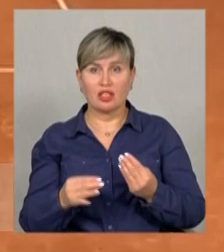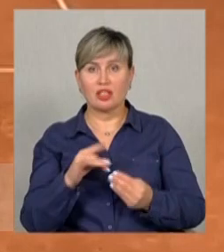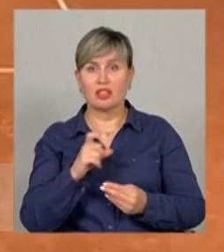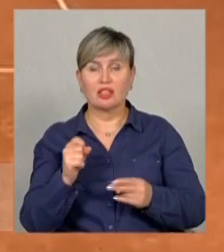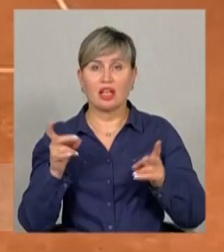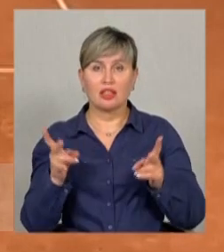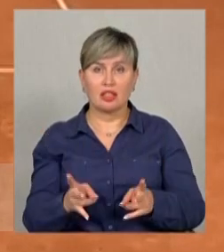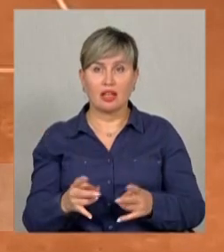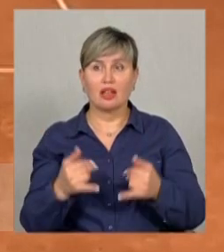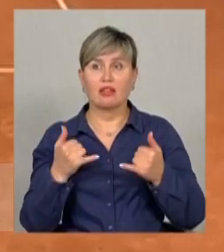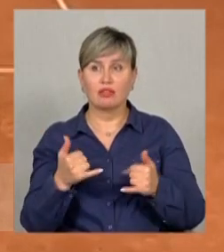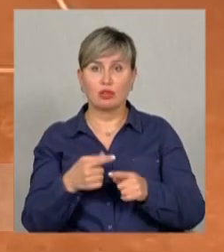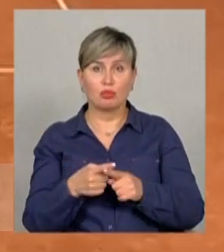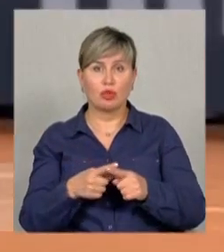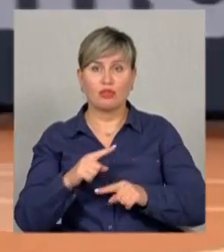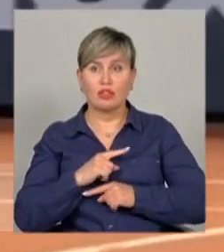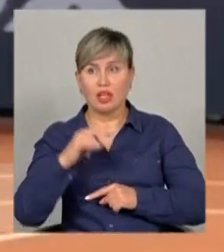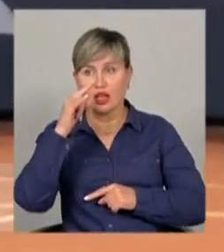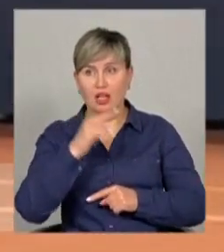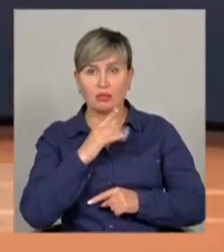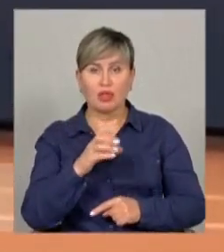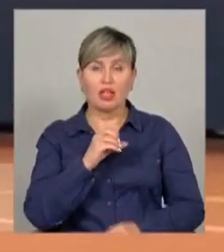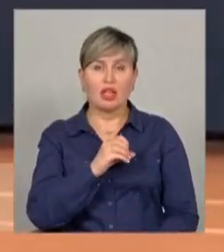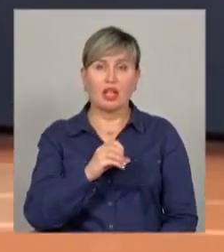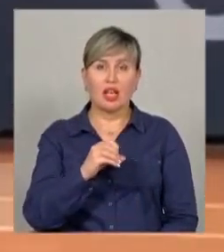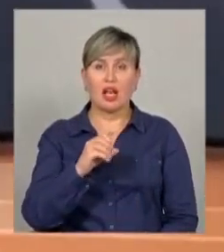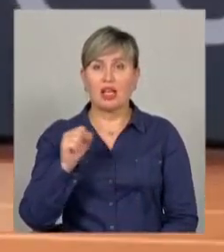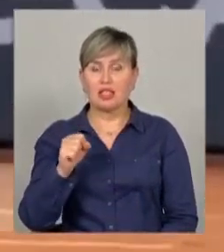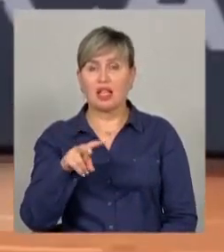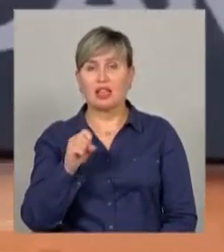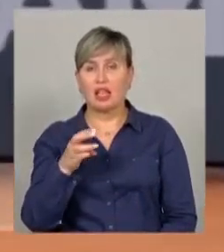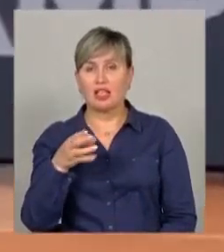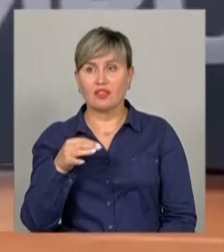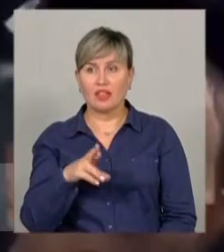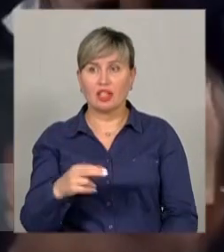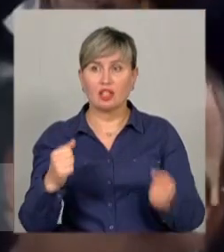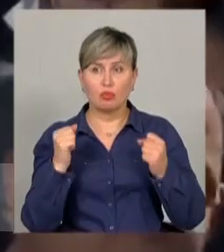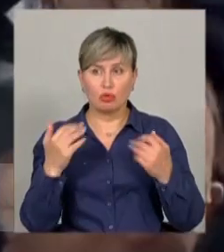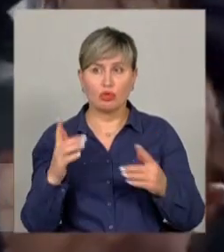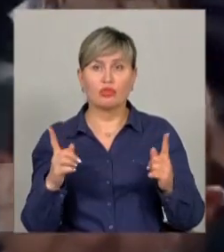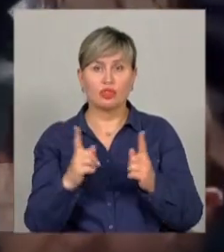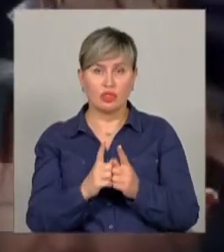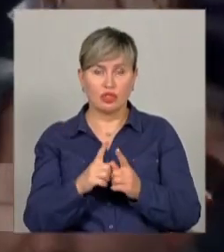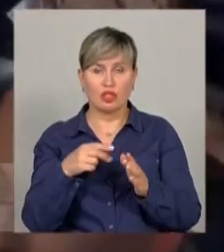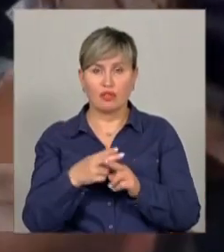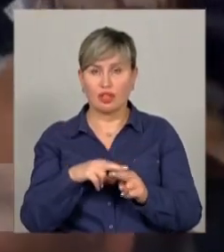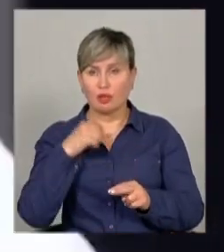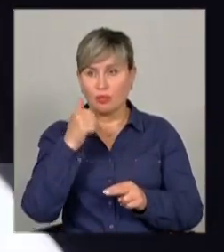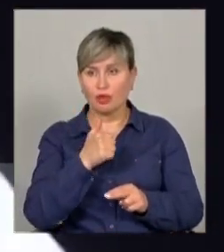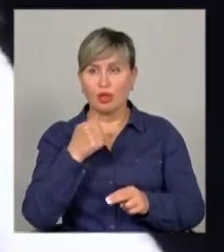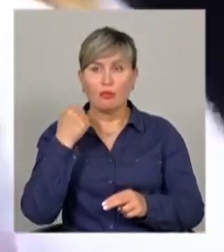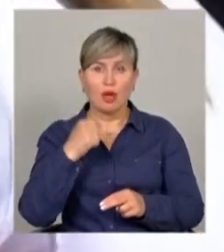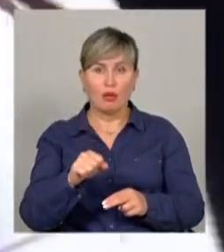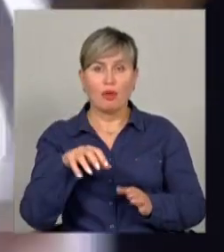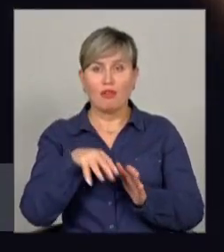травмы. Теперь в полуфинале казахстанка сыграет с Еленой Остапенко из Латвии. Спортсменки уже встречались на корте в этом году. Тогда победу